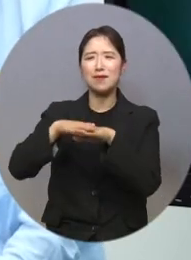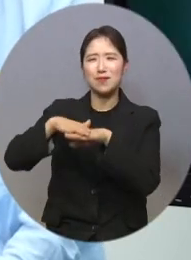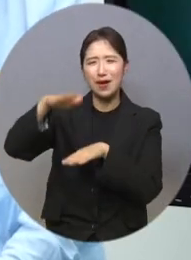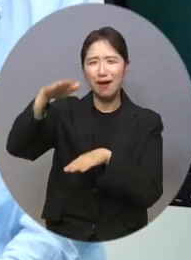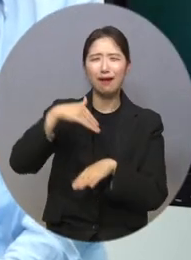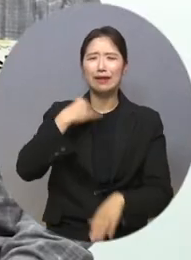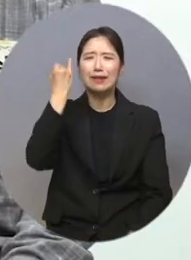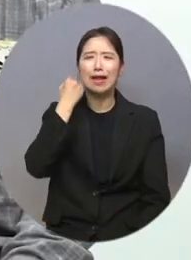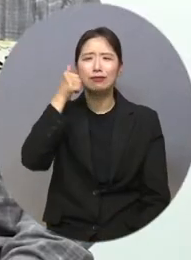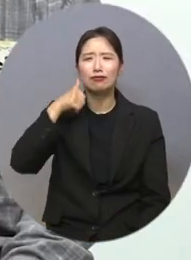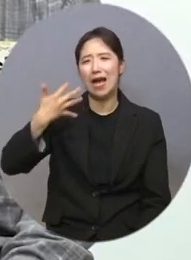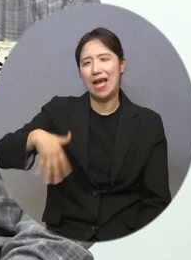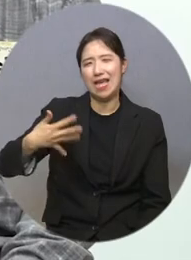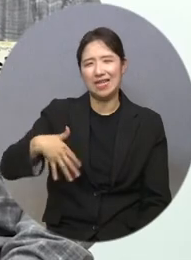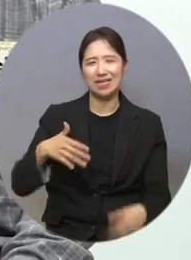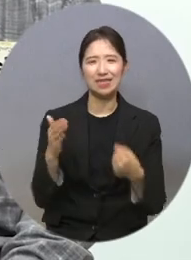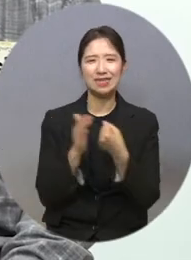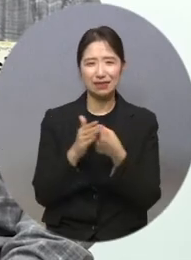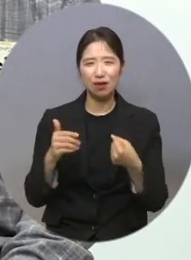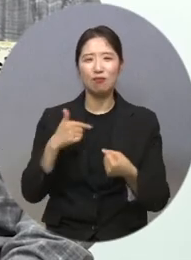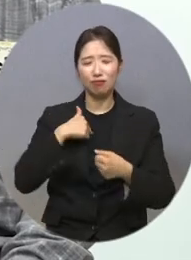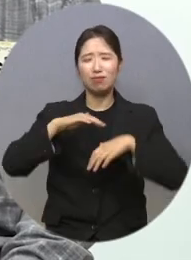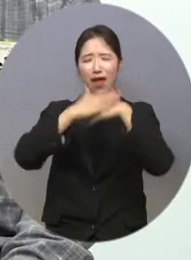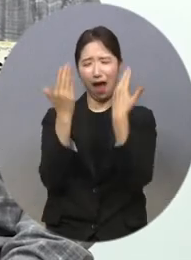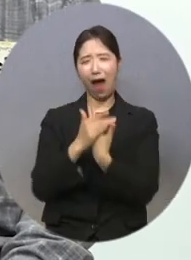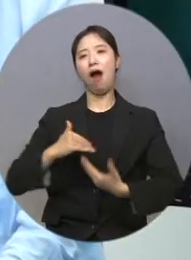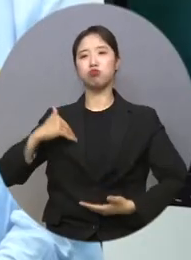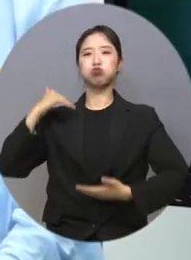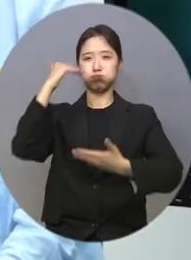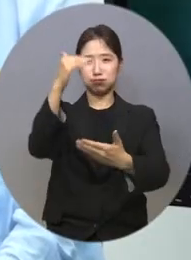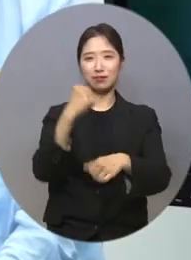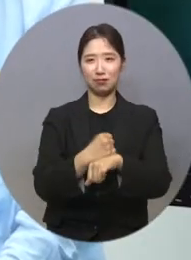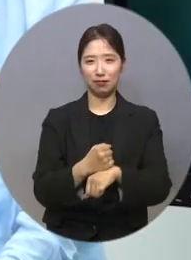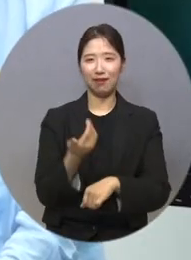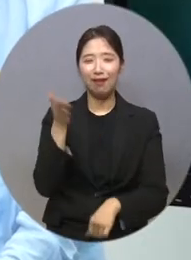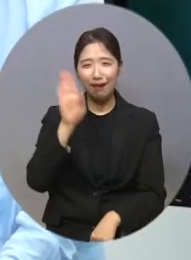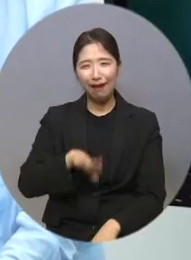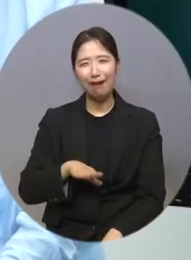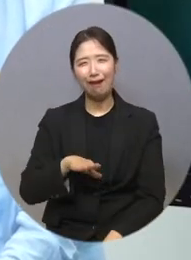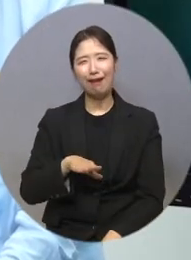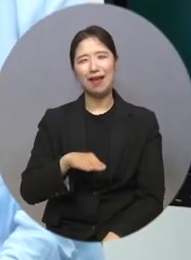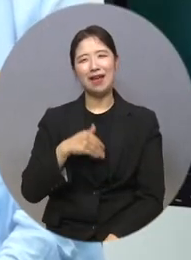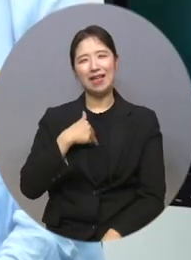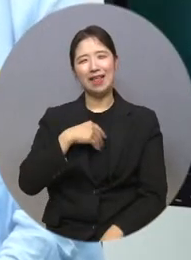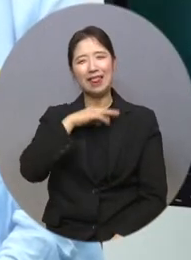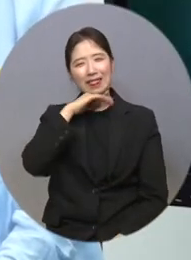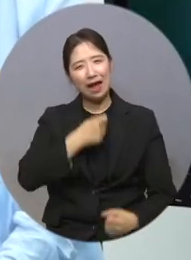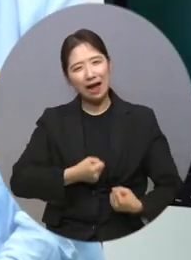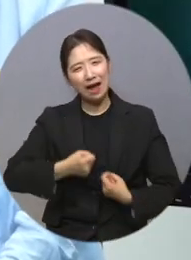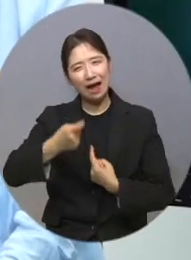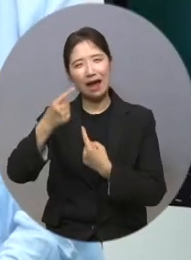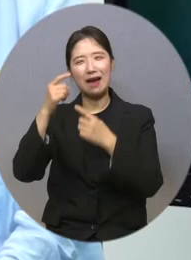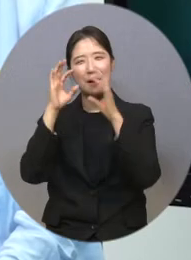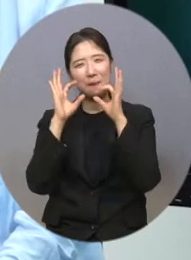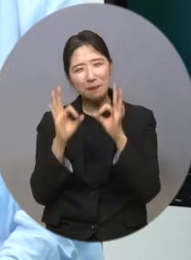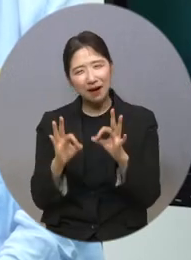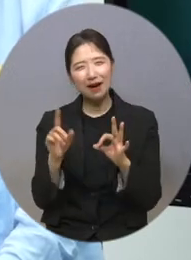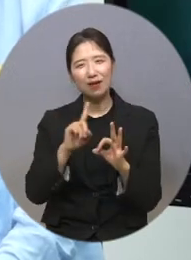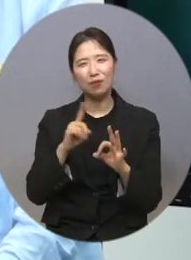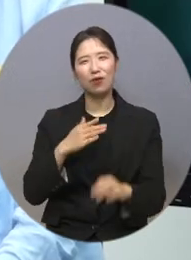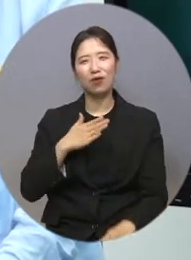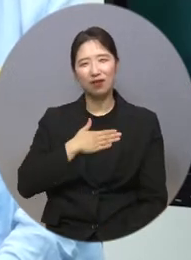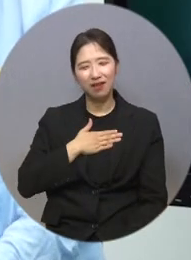있고 사춘기가 아니니까 이제 다 이야기를 했는데 지나고 나니까 아, 그런 부분들이 저를